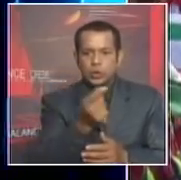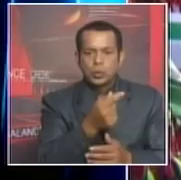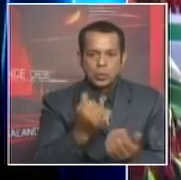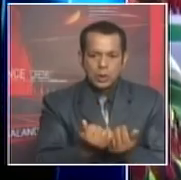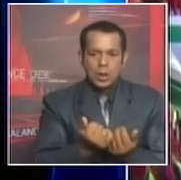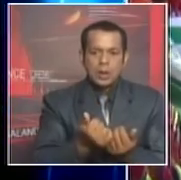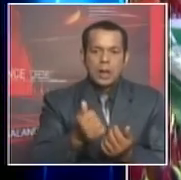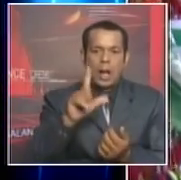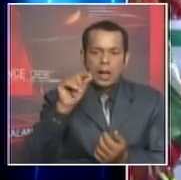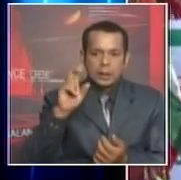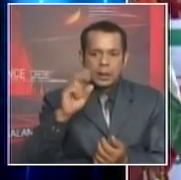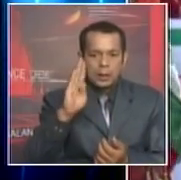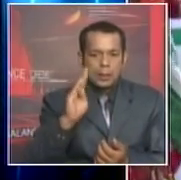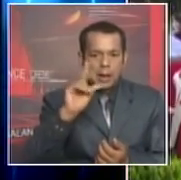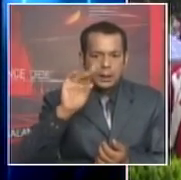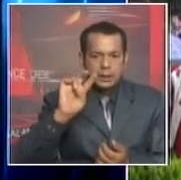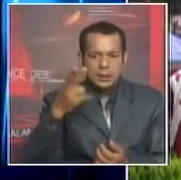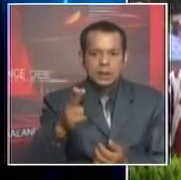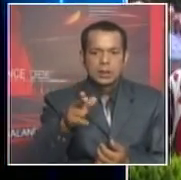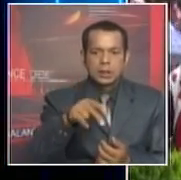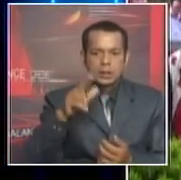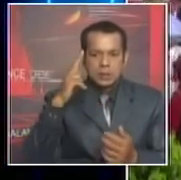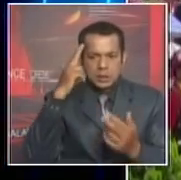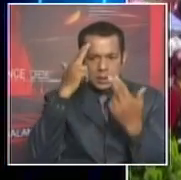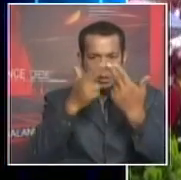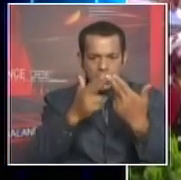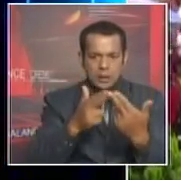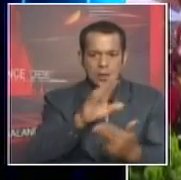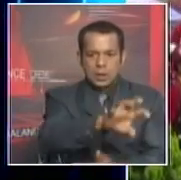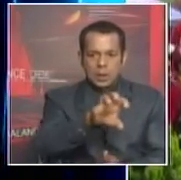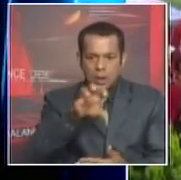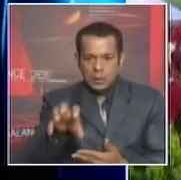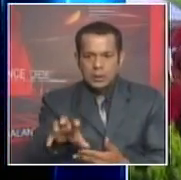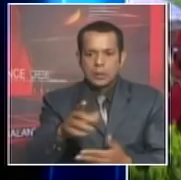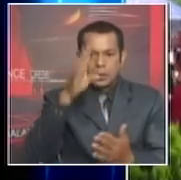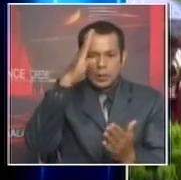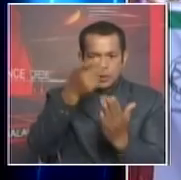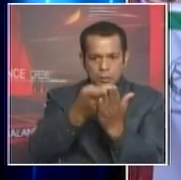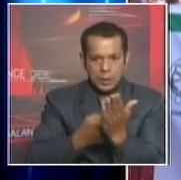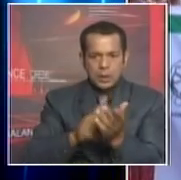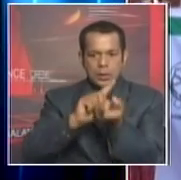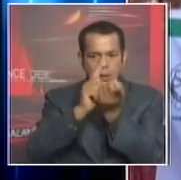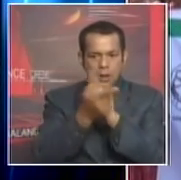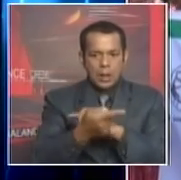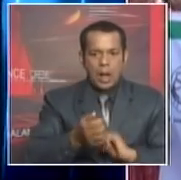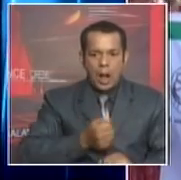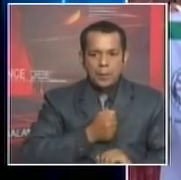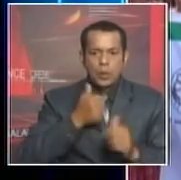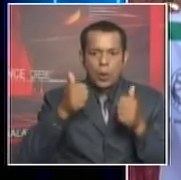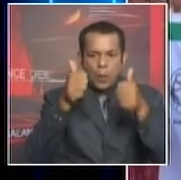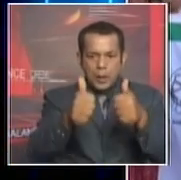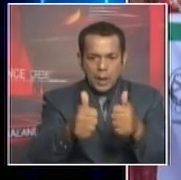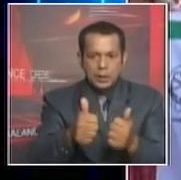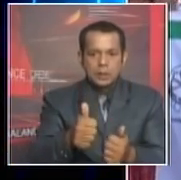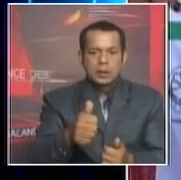लागि आदिवासी जनजाति अडान पहिचान सहित संघीयताका लागि संविधान संशोधन हाम्रो साझा अभियान भन्ने